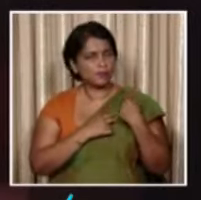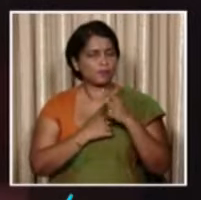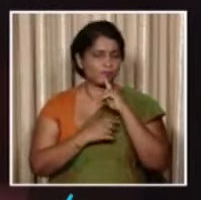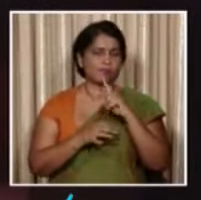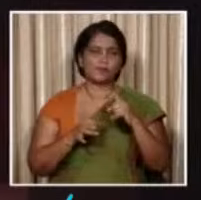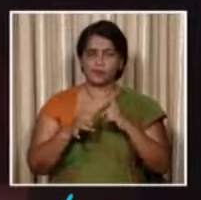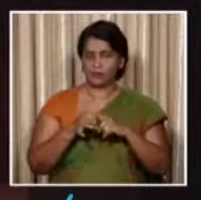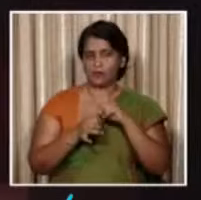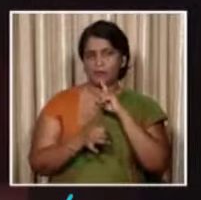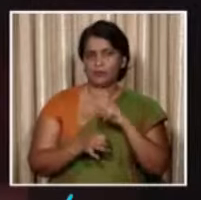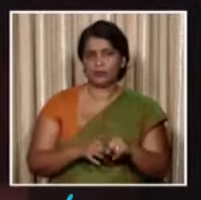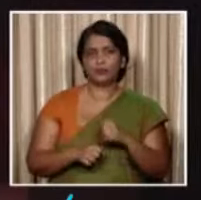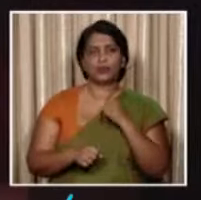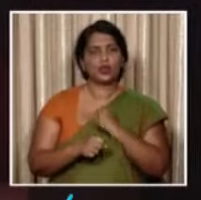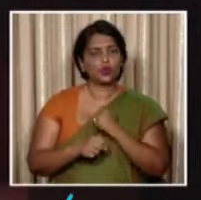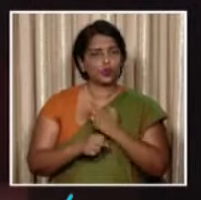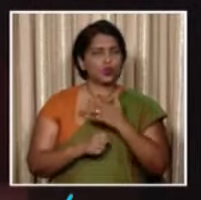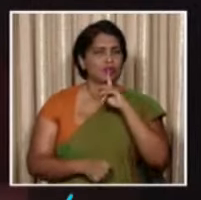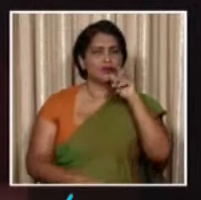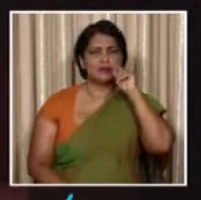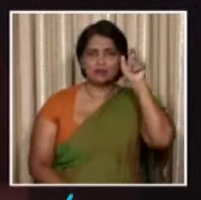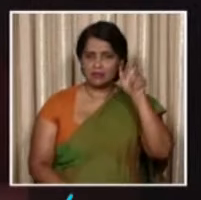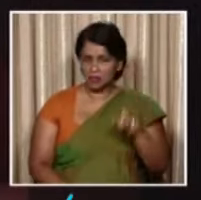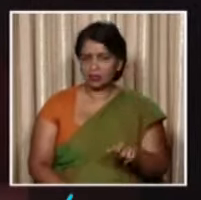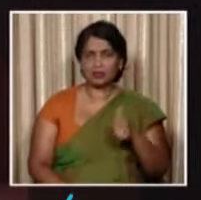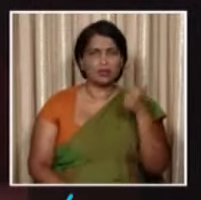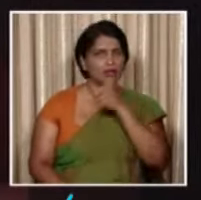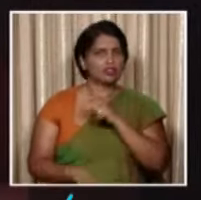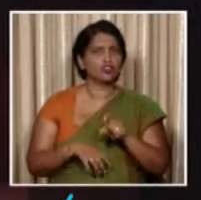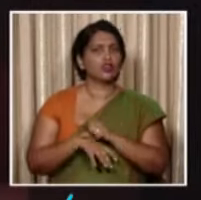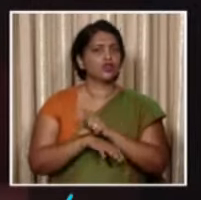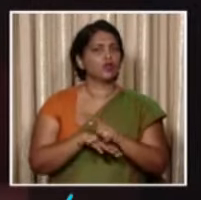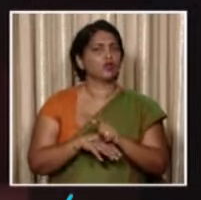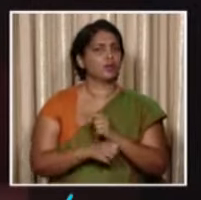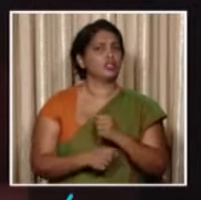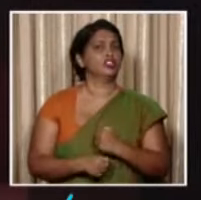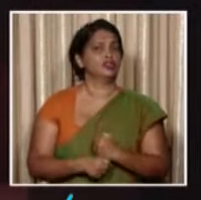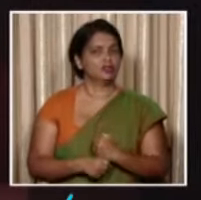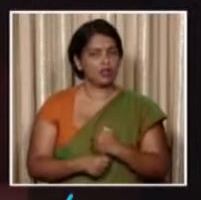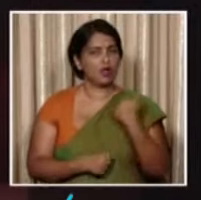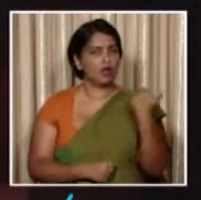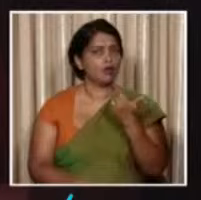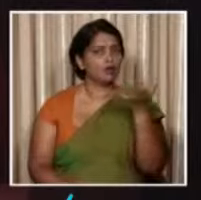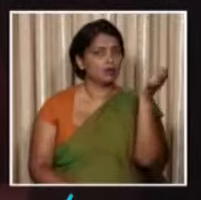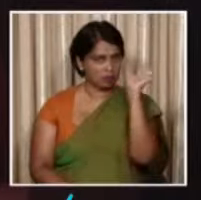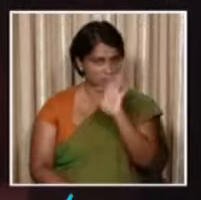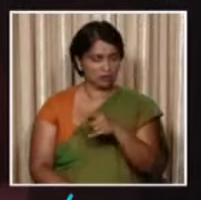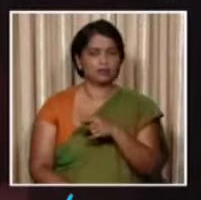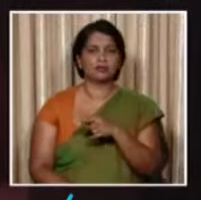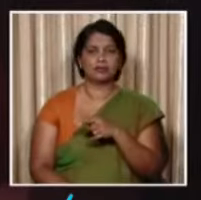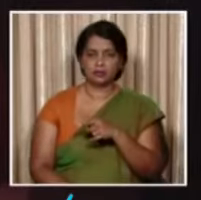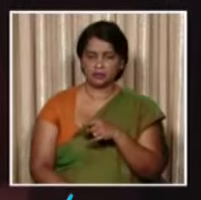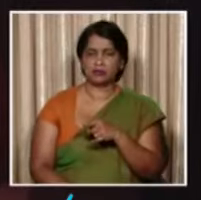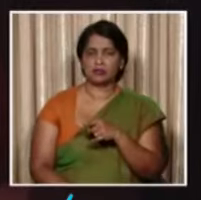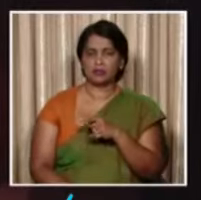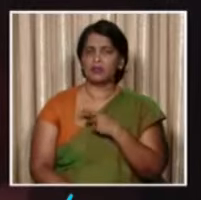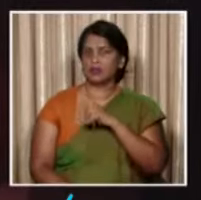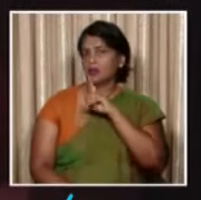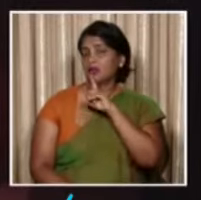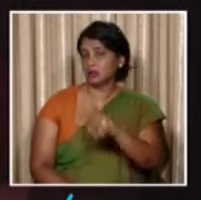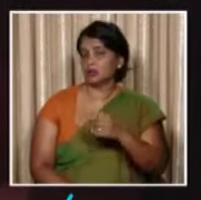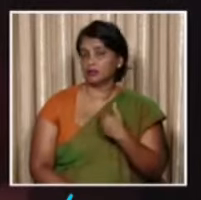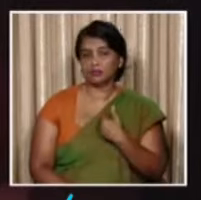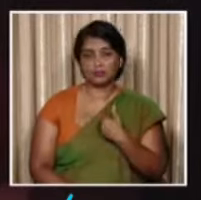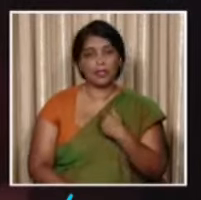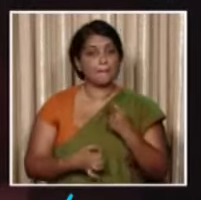අහන්නේ, ගුණසිරි කියන පුද්ගලයා සුරාබදු කොමසාරිස් ජනරාල් හැටියට අලුතෙන් පත් කරලා තියෙනවා. මම මේක කියන්නේ